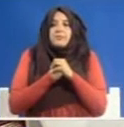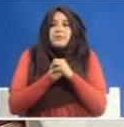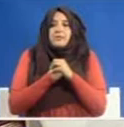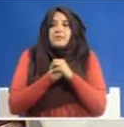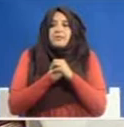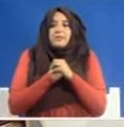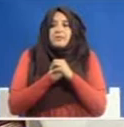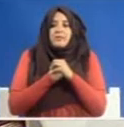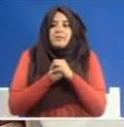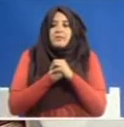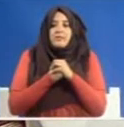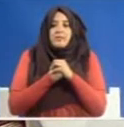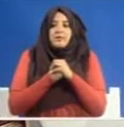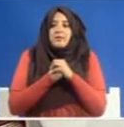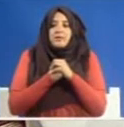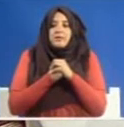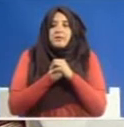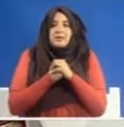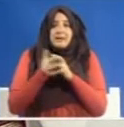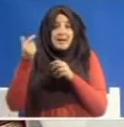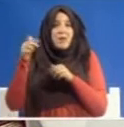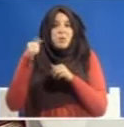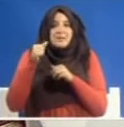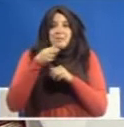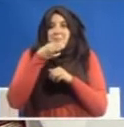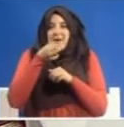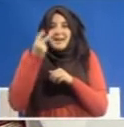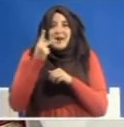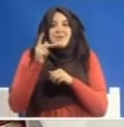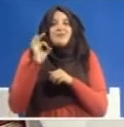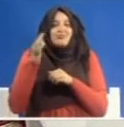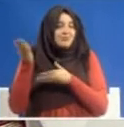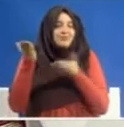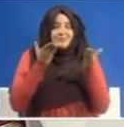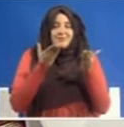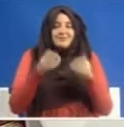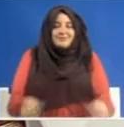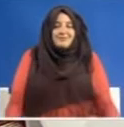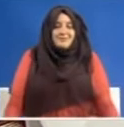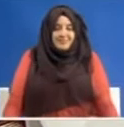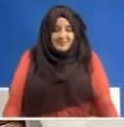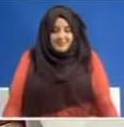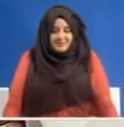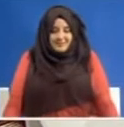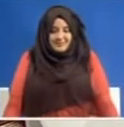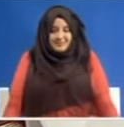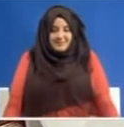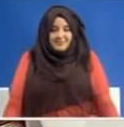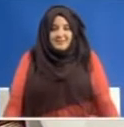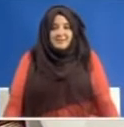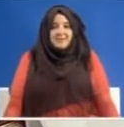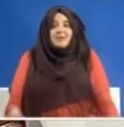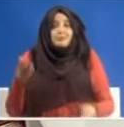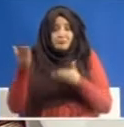هل أستطيع أن أنتقل اللغة القبائلية حتى أكون يعني مرتاحة؟ نعم تفضلي بكل راحة، تفضلي يعني سامية. يعني مرتاح ويجري معكم.